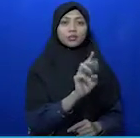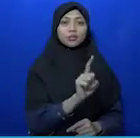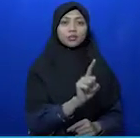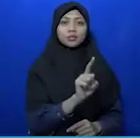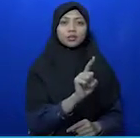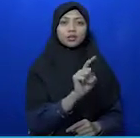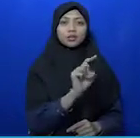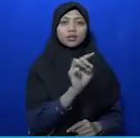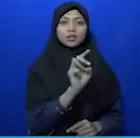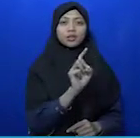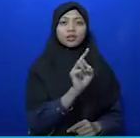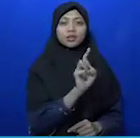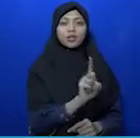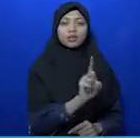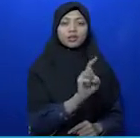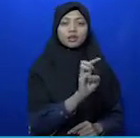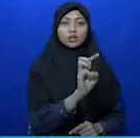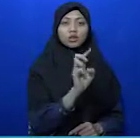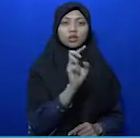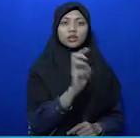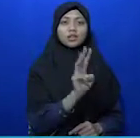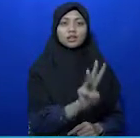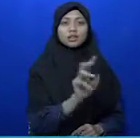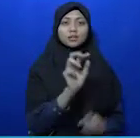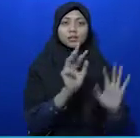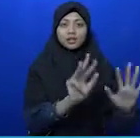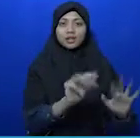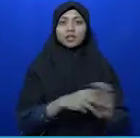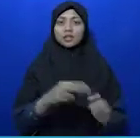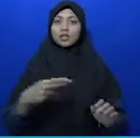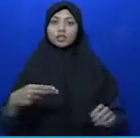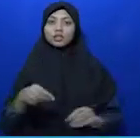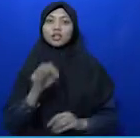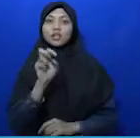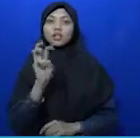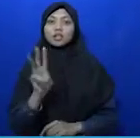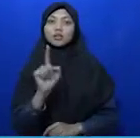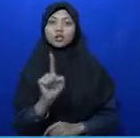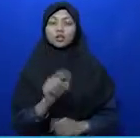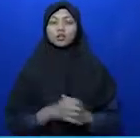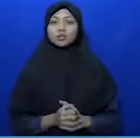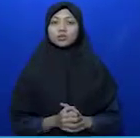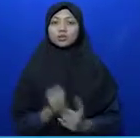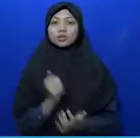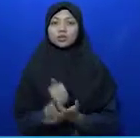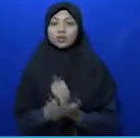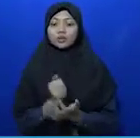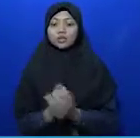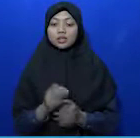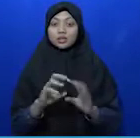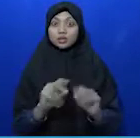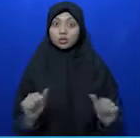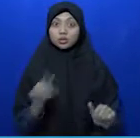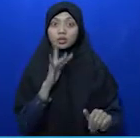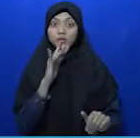Nah, maunya kita itu kan, ya kita membeli saham FGX plus penyelesaian terkait hak